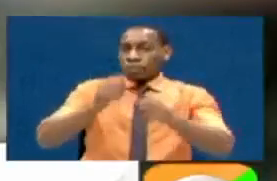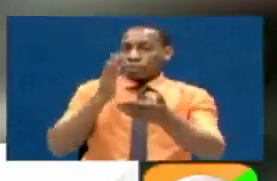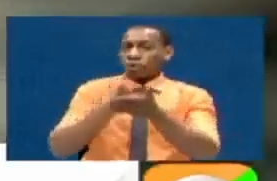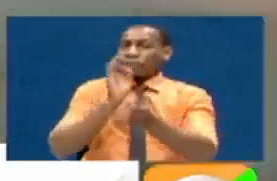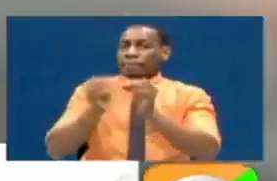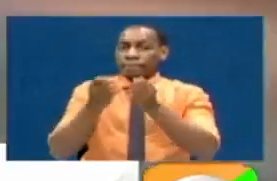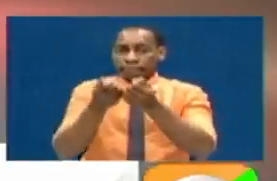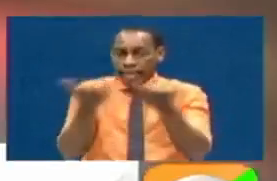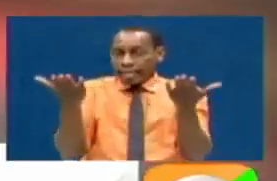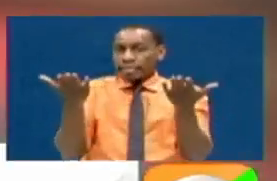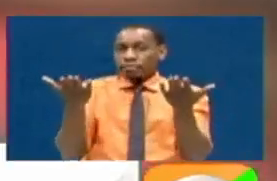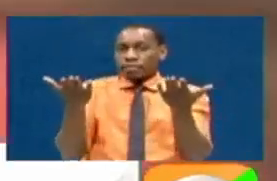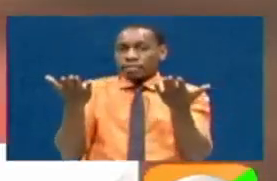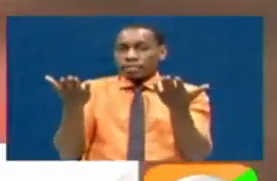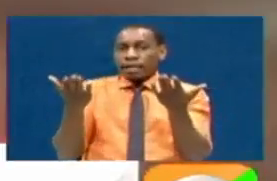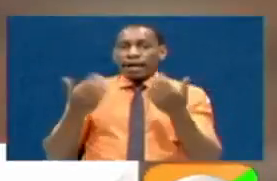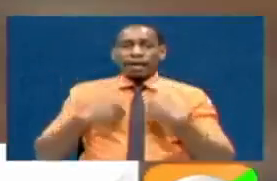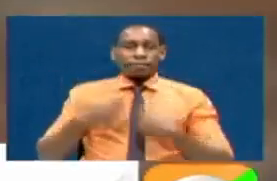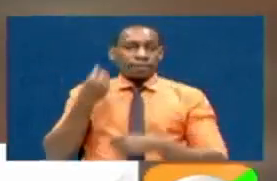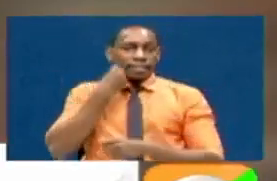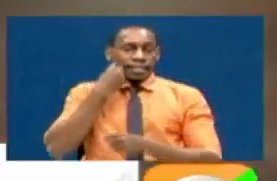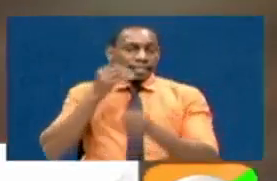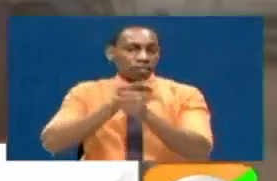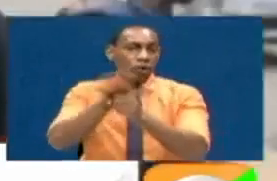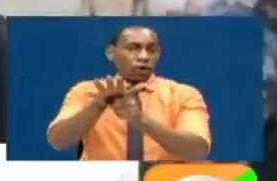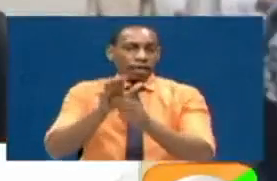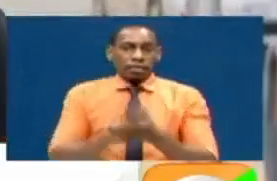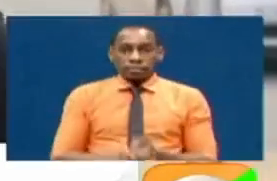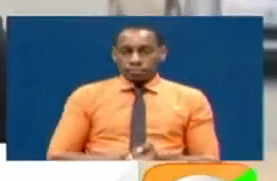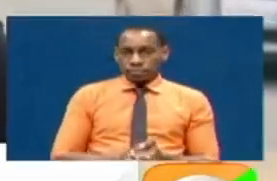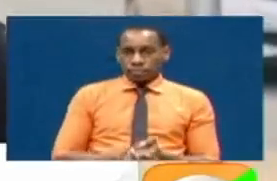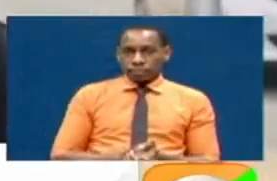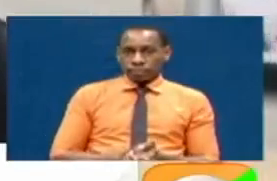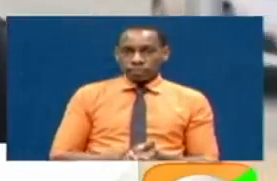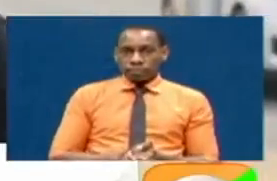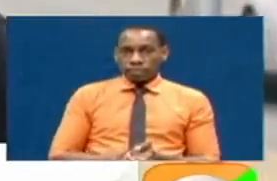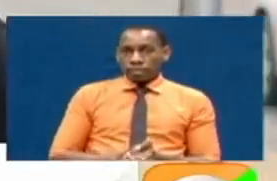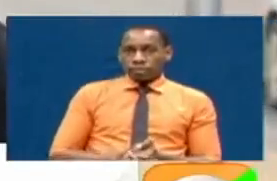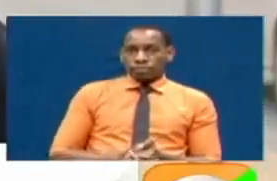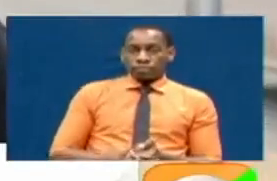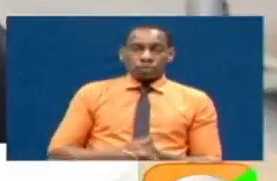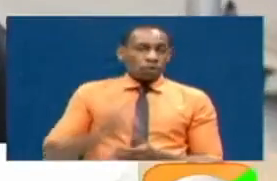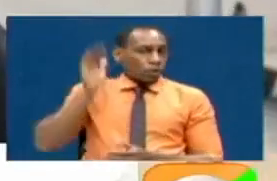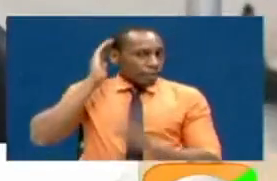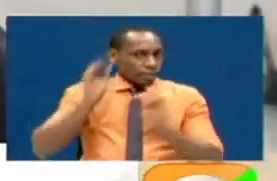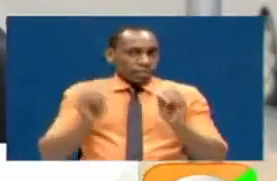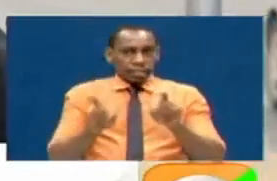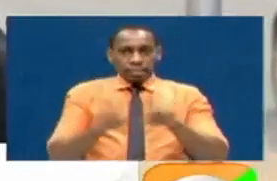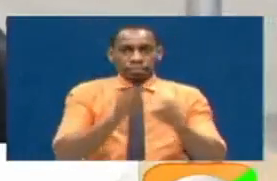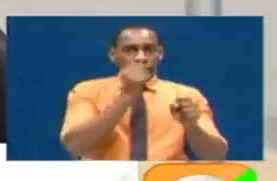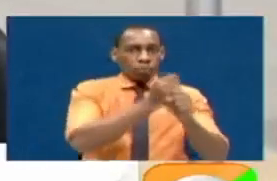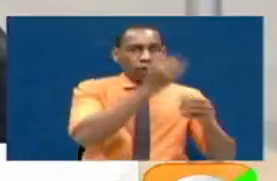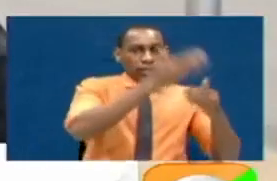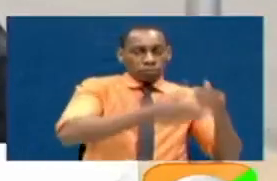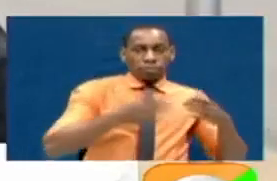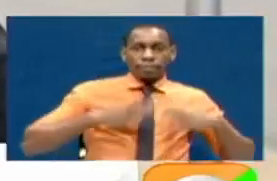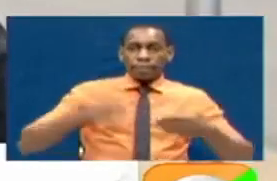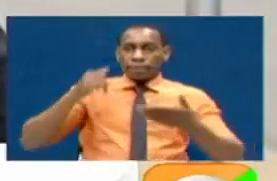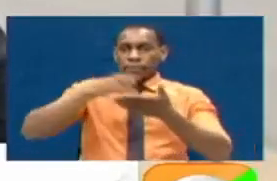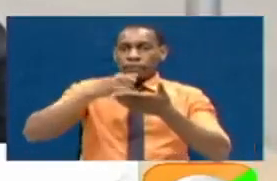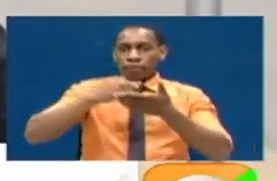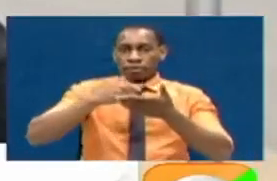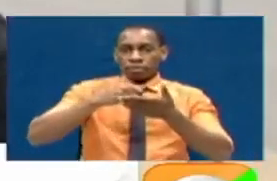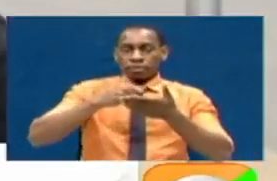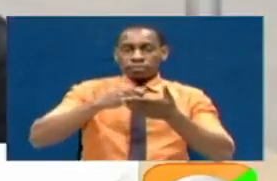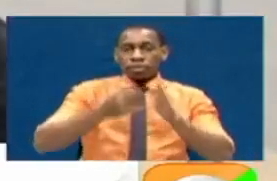iwapo yeyote kati yao ameambukizwa virusi vya corona. Utovu huu wa nidhamu na kusimamishwa kazi kwa muda kwa waliohusika